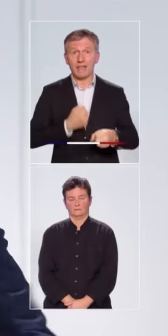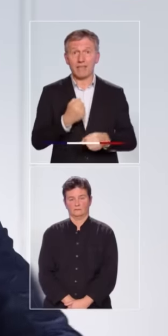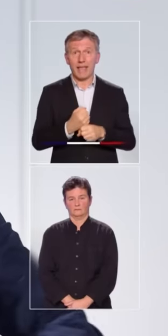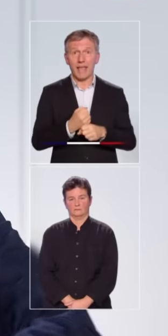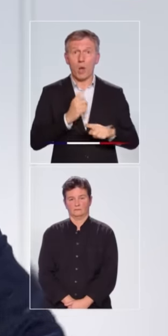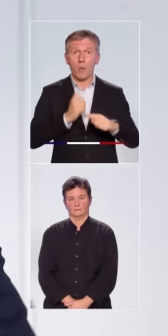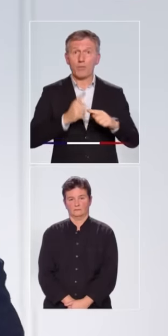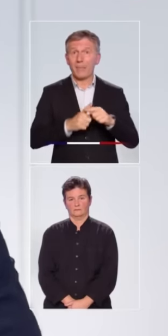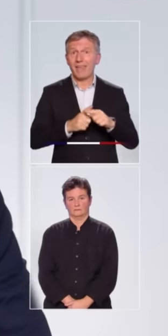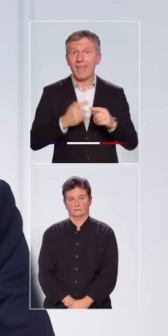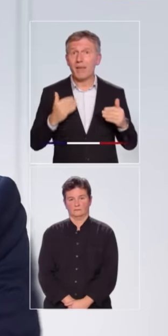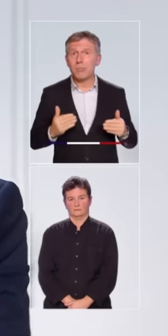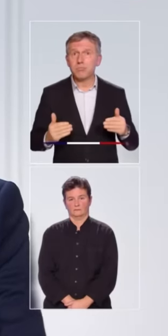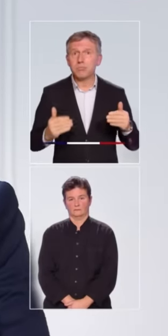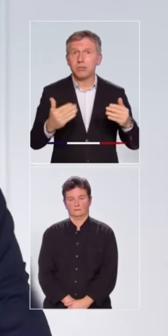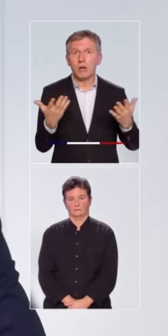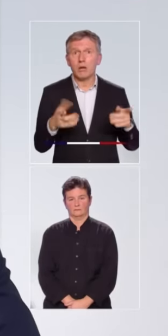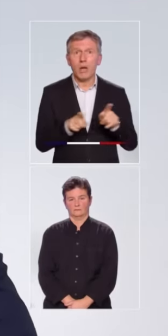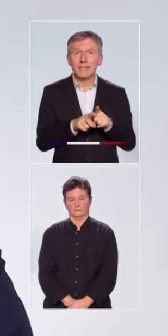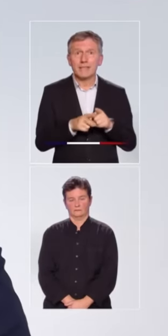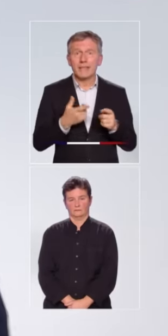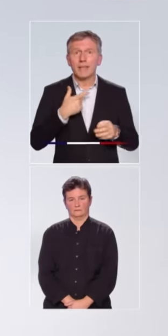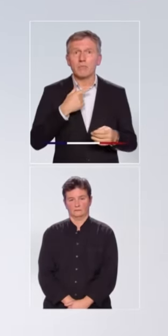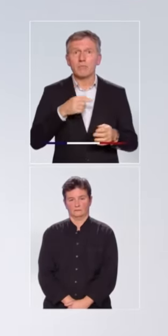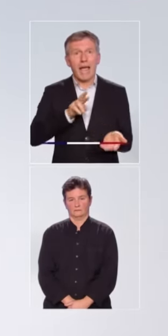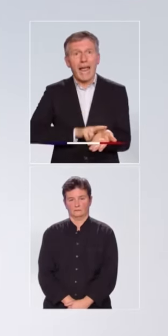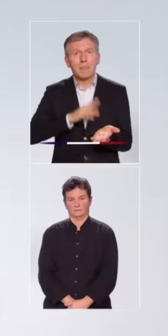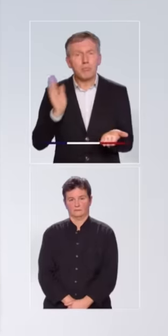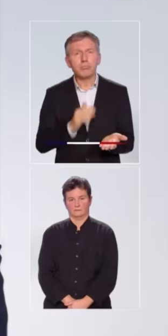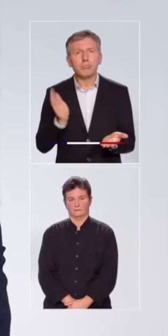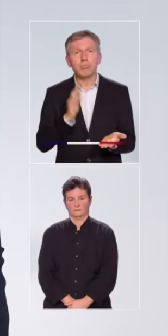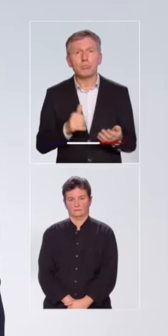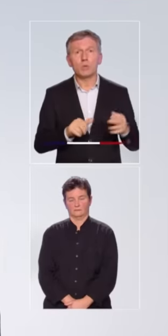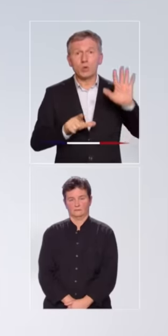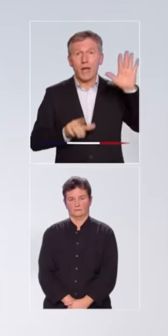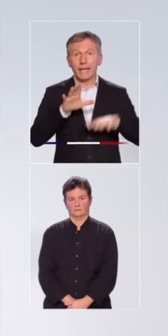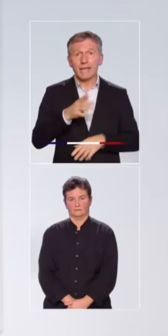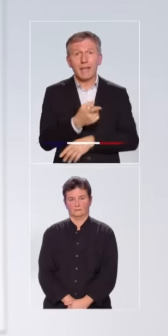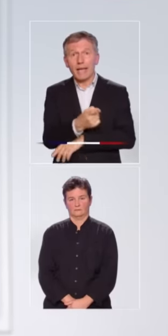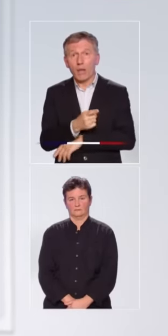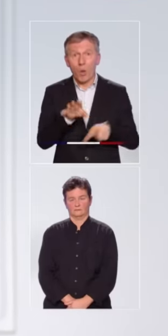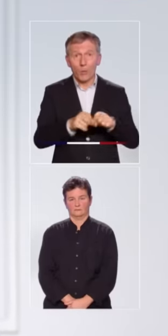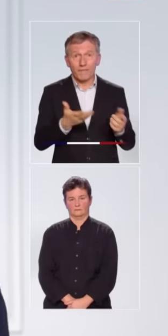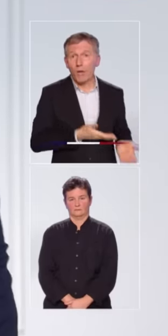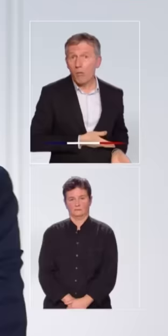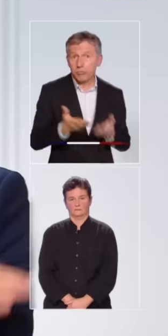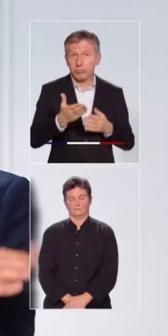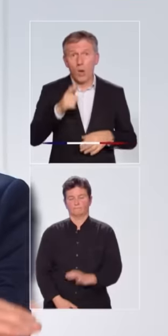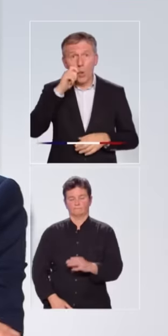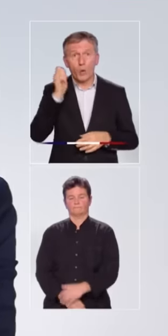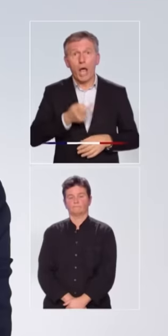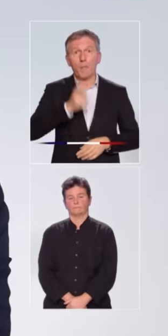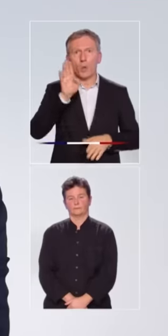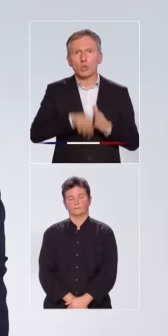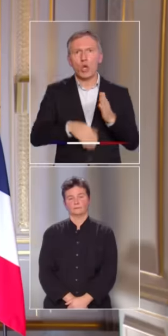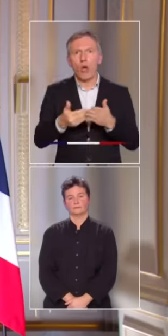avons multiplié les lignes, multiplié les cadences, nous allons produire près de 75 canons César, ils iront tous sur le front ukrainien. C'est plus, beaucoup plus